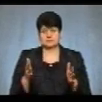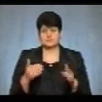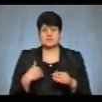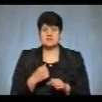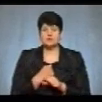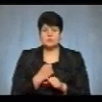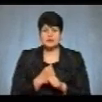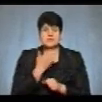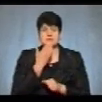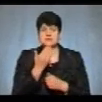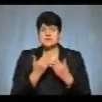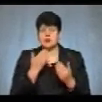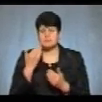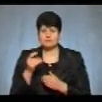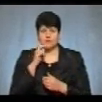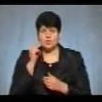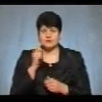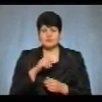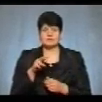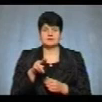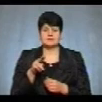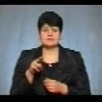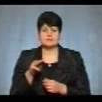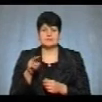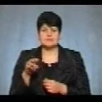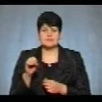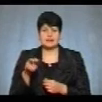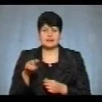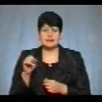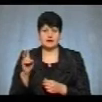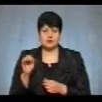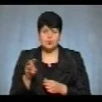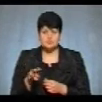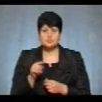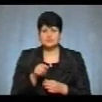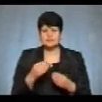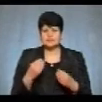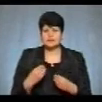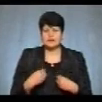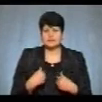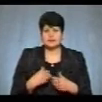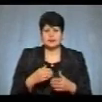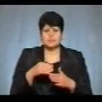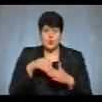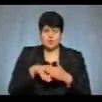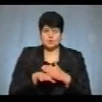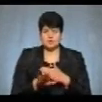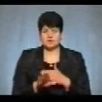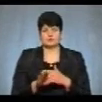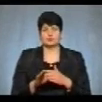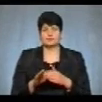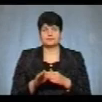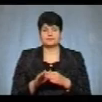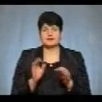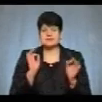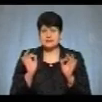зробили запит в ПАТ «Укртелеком», Тернопільську філію ПАТ «Укртелеком», щоб вони надали нам роздруківку надходження всіх